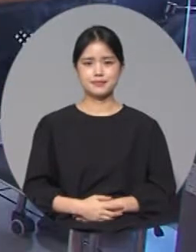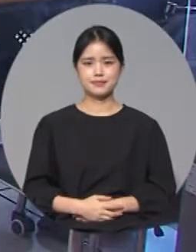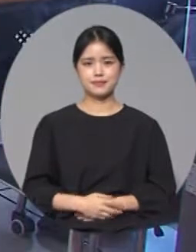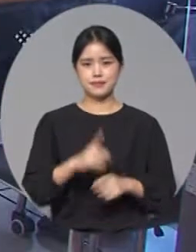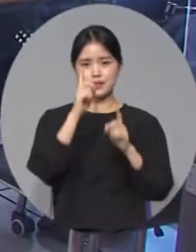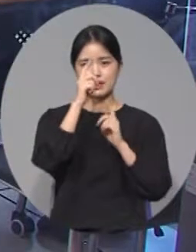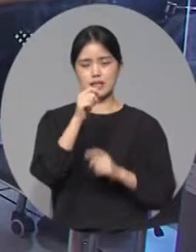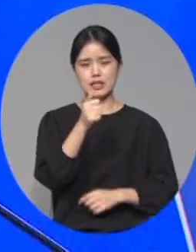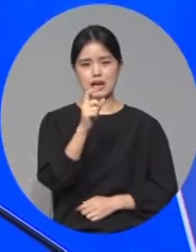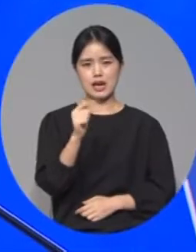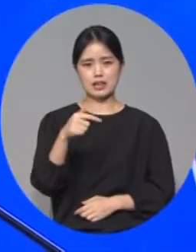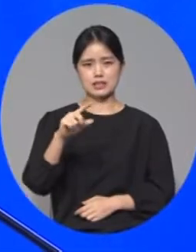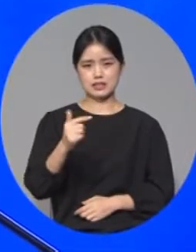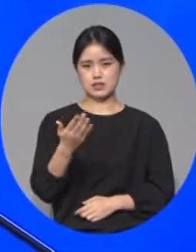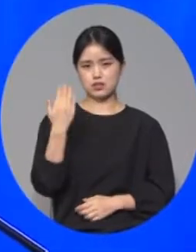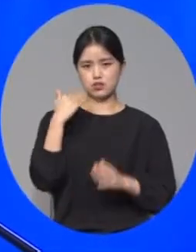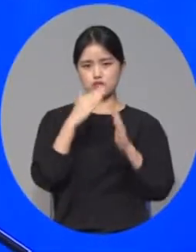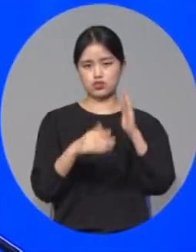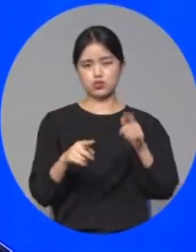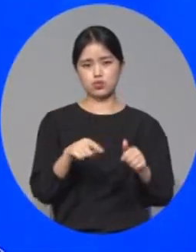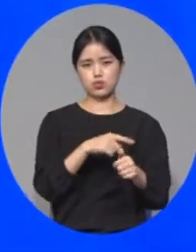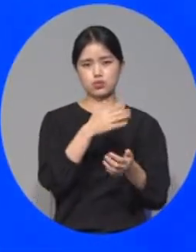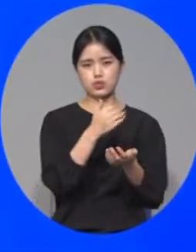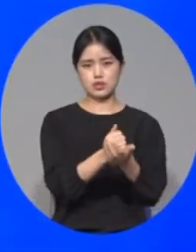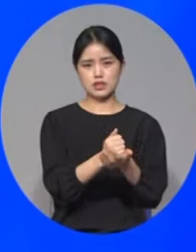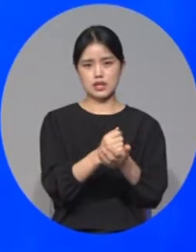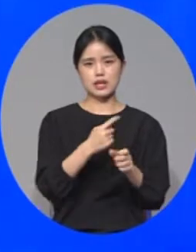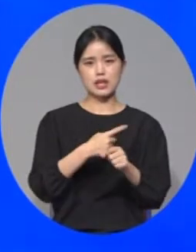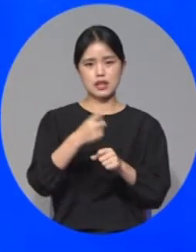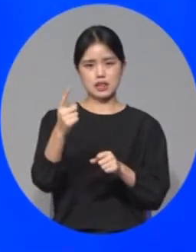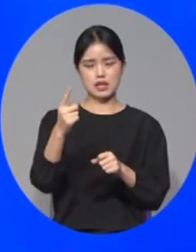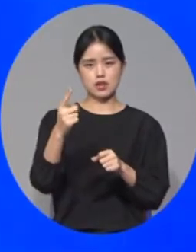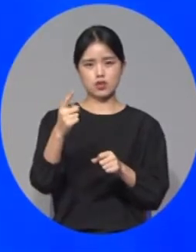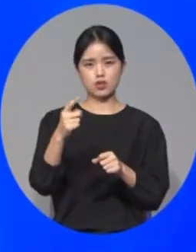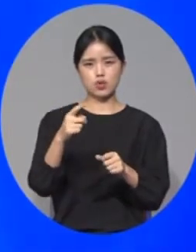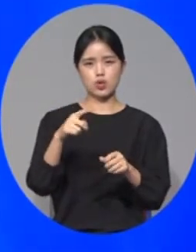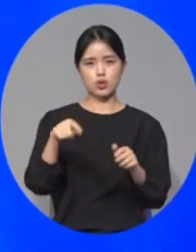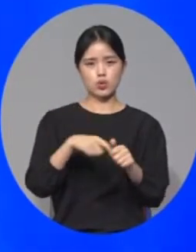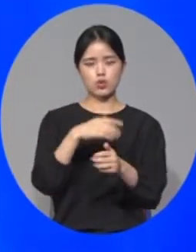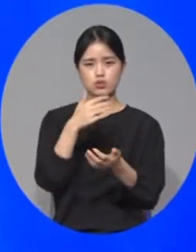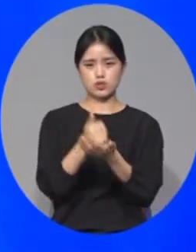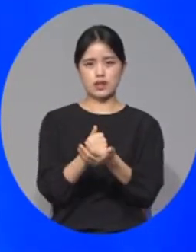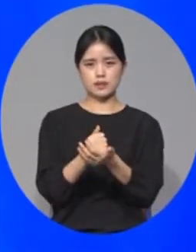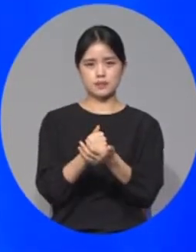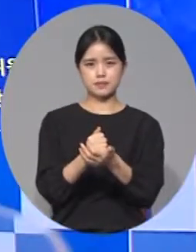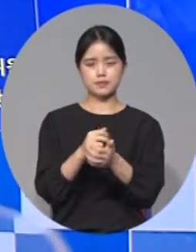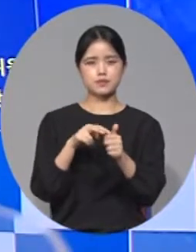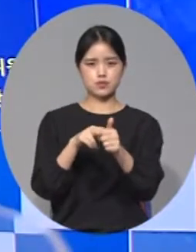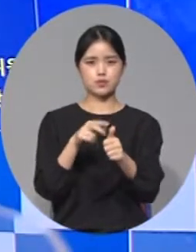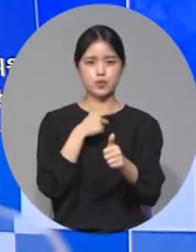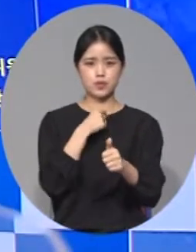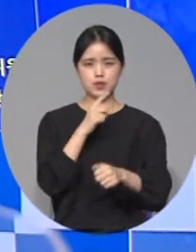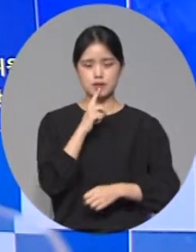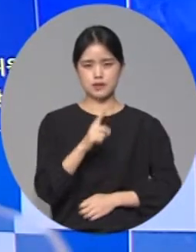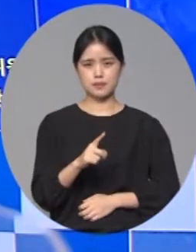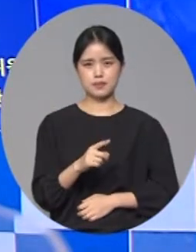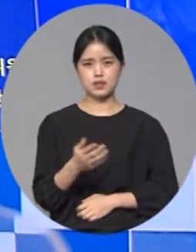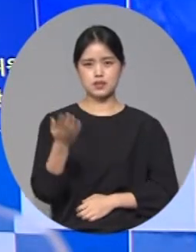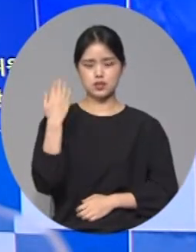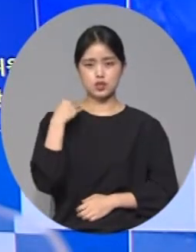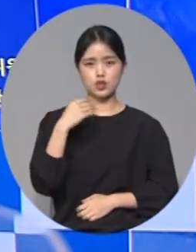이한근 전 전주교육장이 내년 교육감 선거 출마를 선언했습니다. 전교조 전북지부장 출신인 이 전